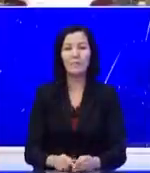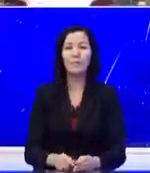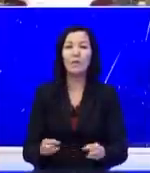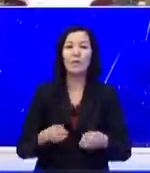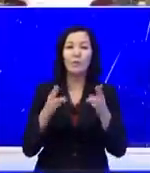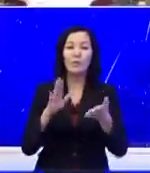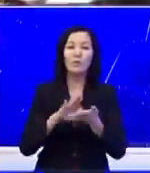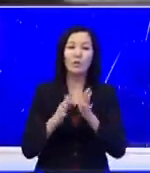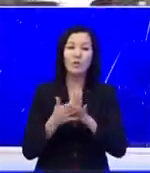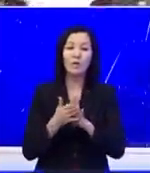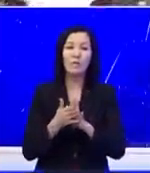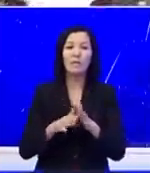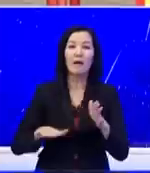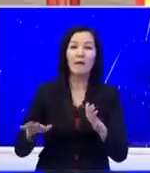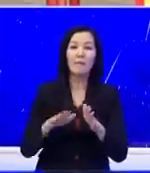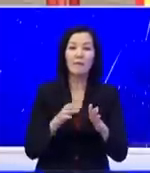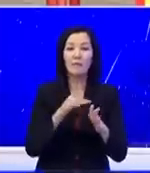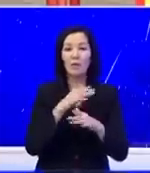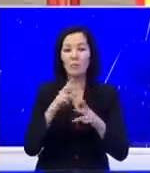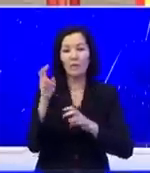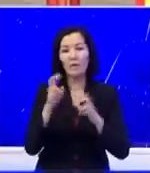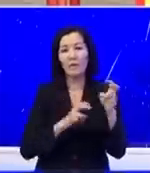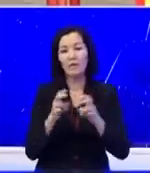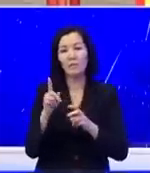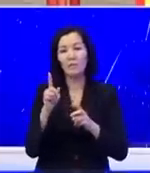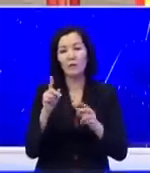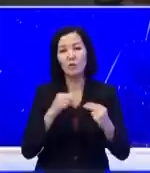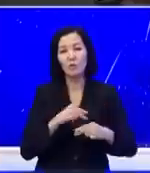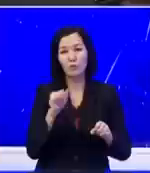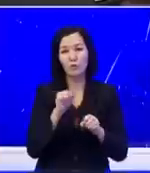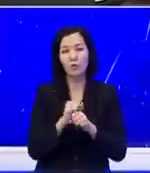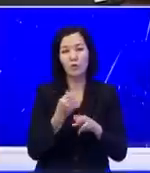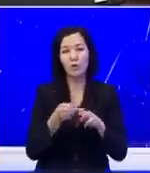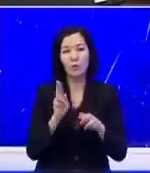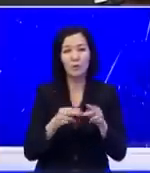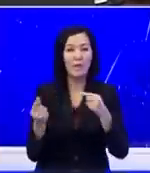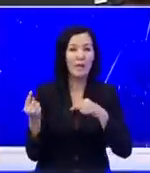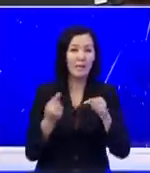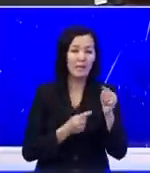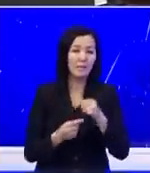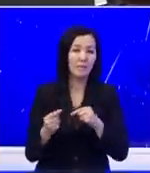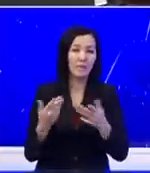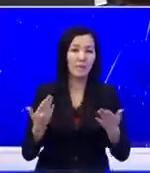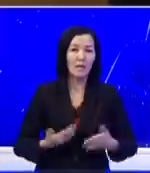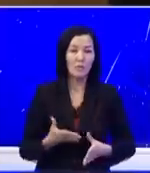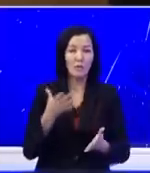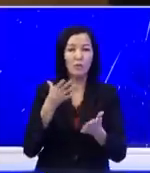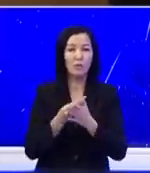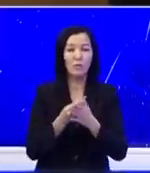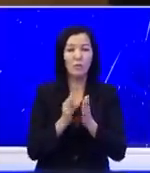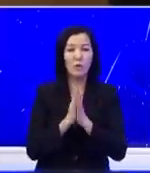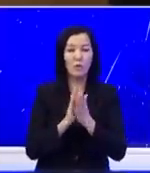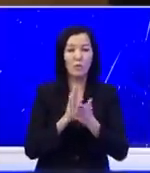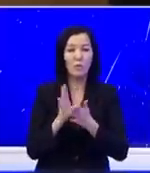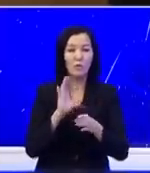Төтенше жағдай кезінде аймақтағы көптеген кәсіпорындардың жұмысы тоқтады. Сондықтан жеке кәсіпкерлер тарапынан да әлеуметтік төлемді алуға